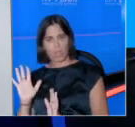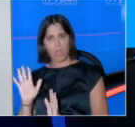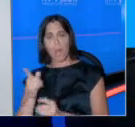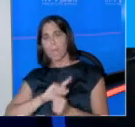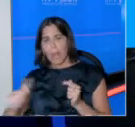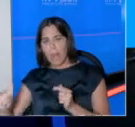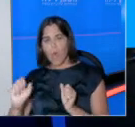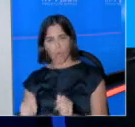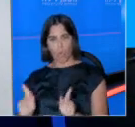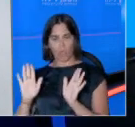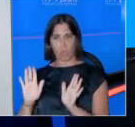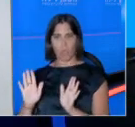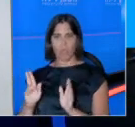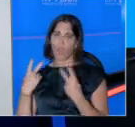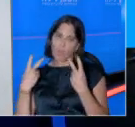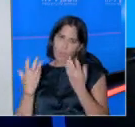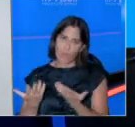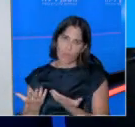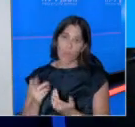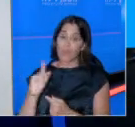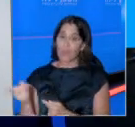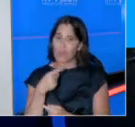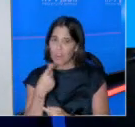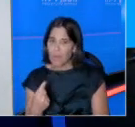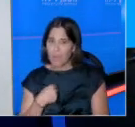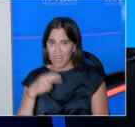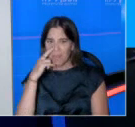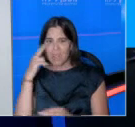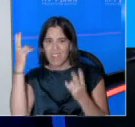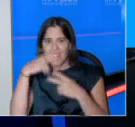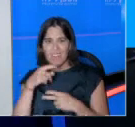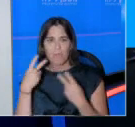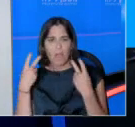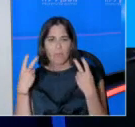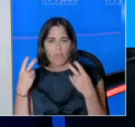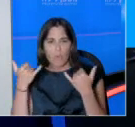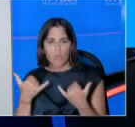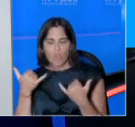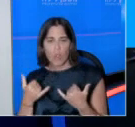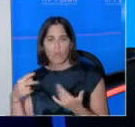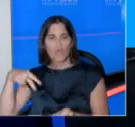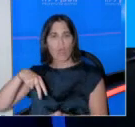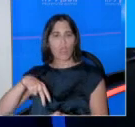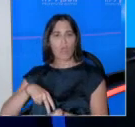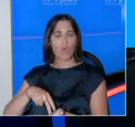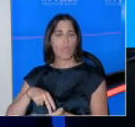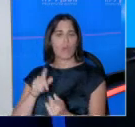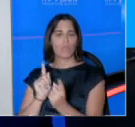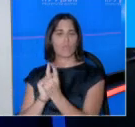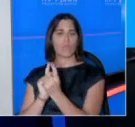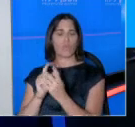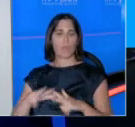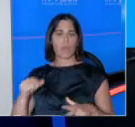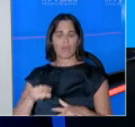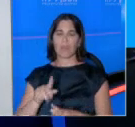במיליון בני אדם, זה בעיניי, זה באמת לא משמעותי. אבל כל מה שהוא אמר, אני מנסה להבין, מה המשמעות של היום, כשאתה עומד מול המצב הזה, מעבר